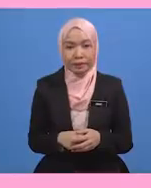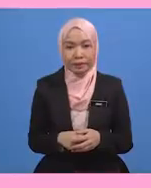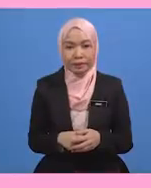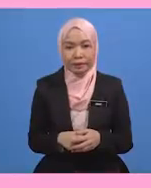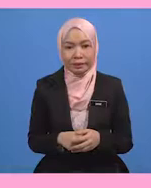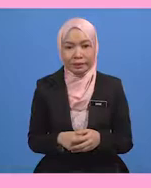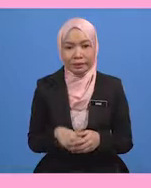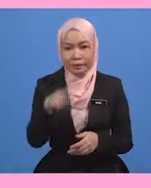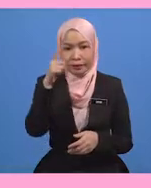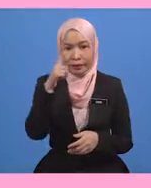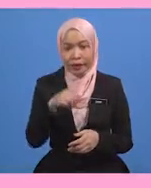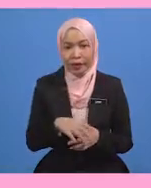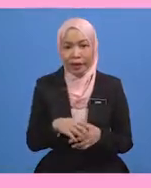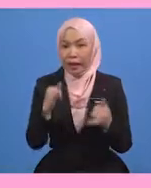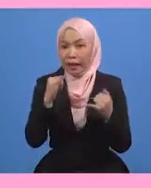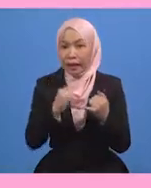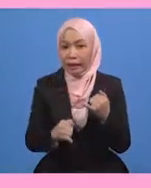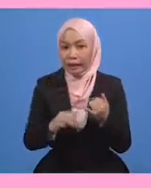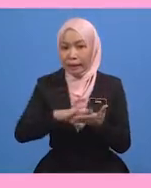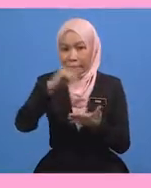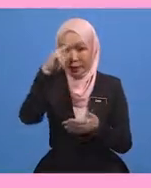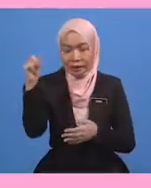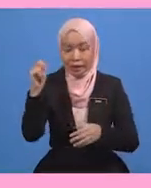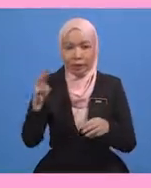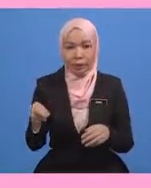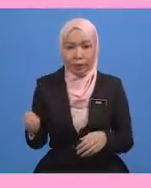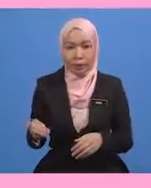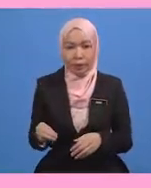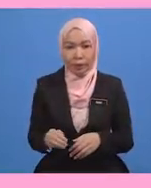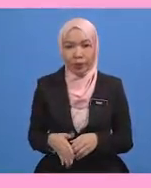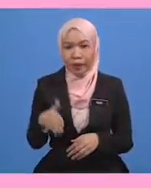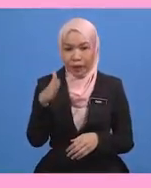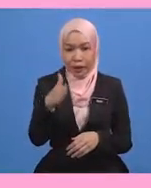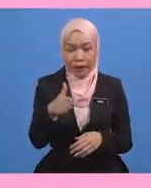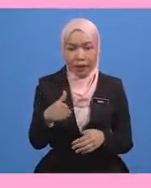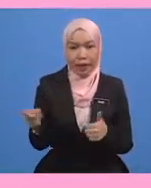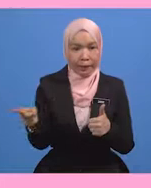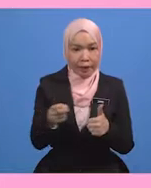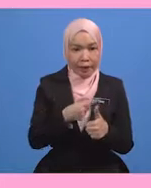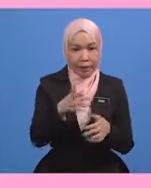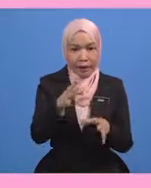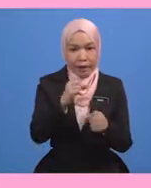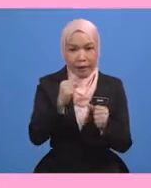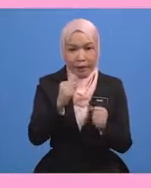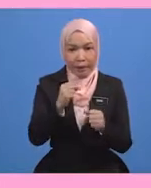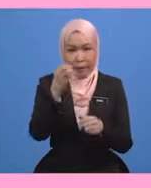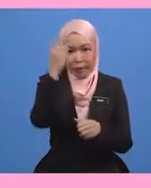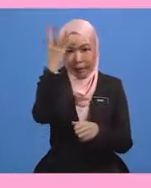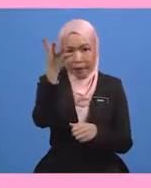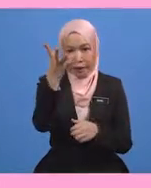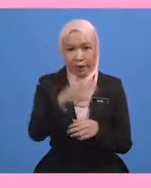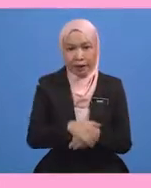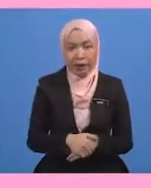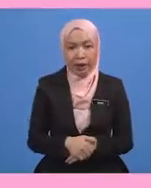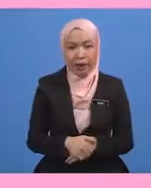Pada akhir pembelajaran, murid-murid insya-Allah akan pertama dapat menyatakan